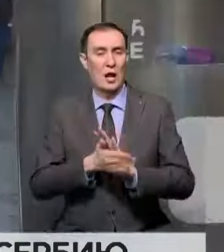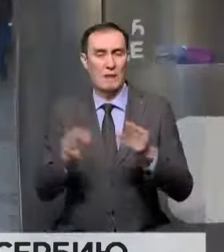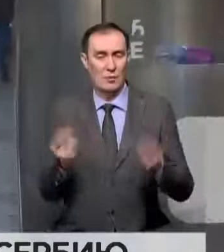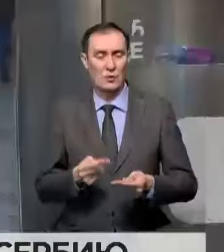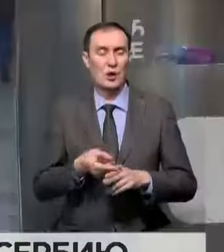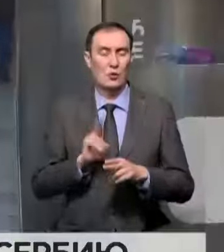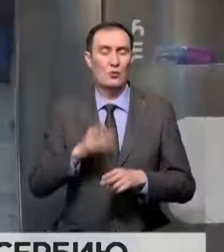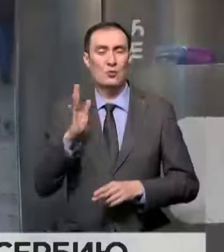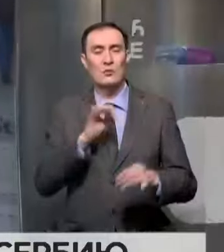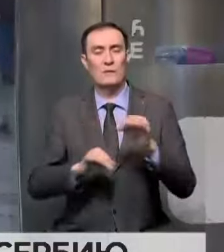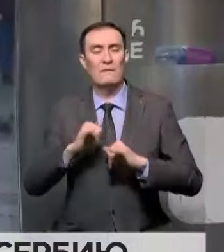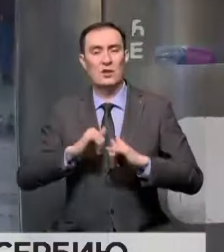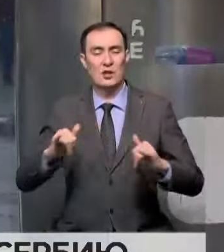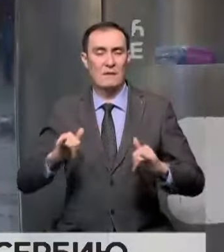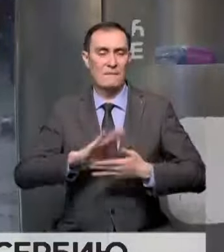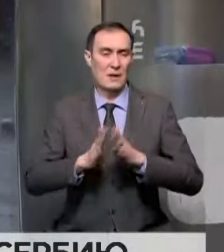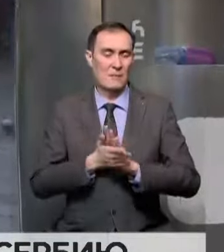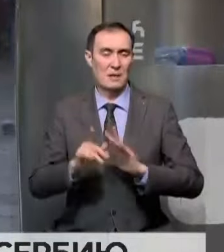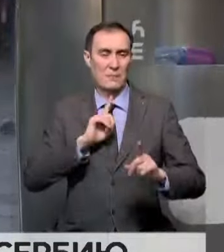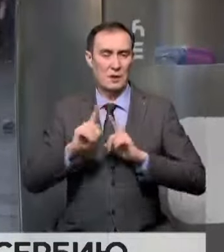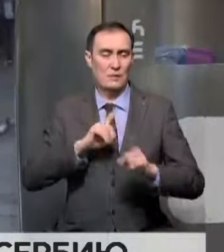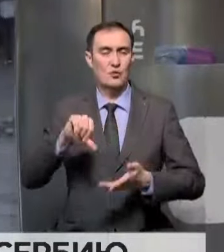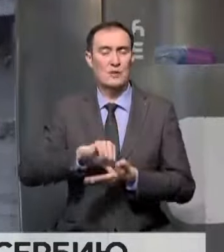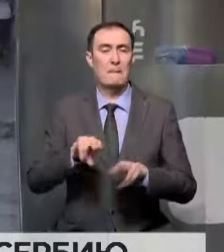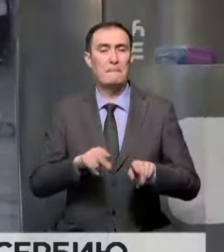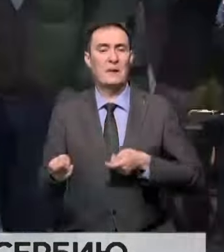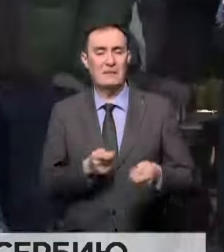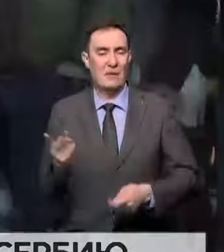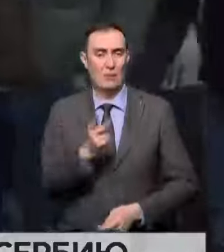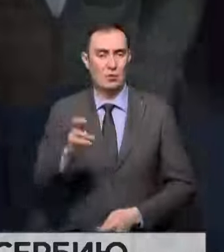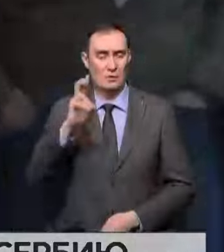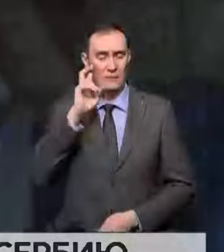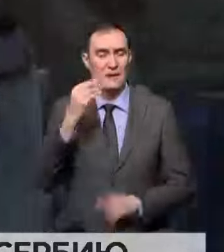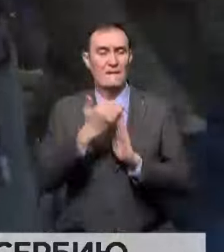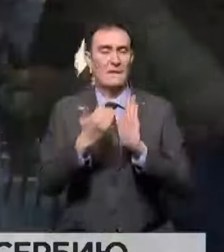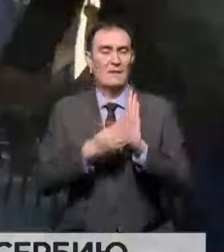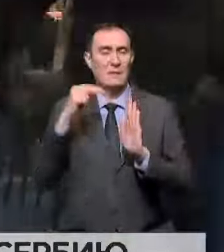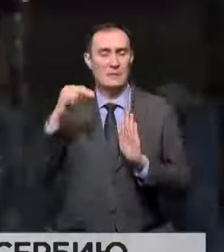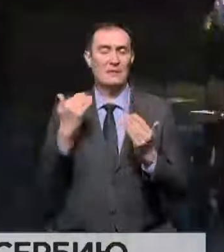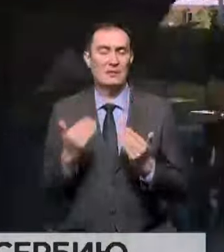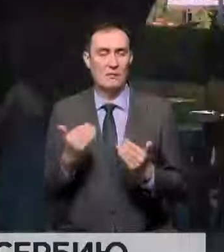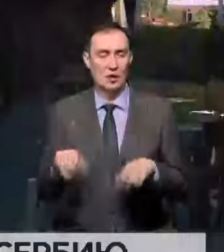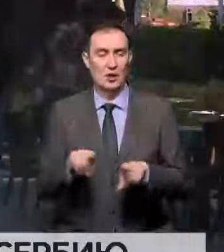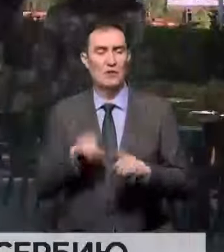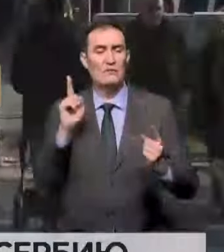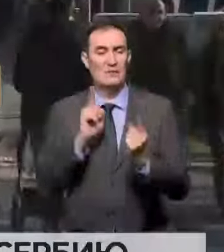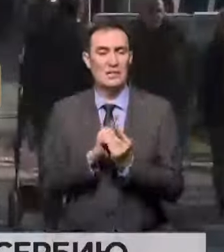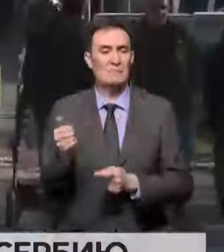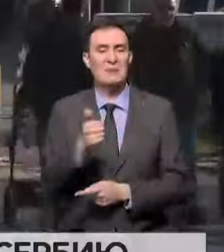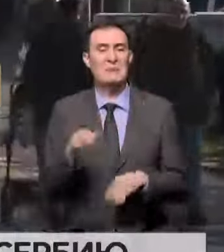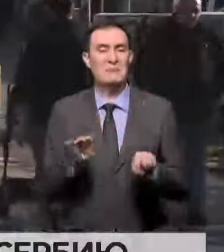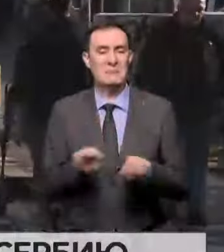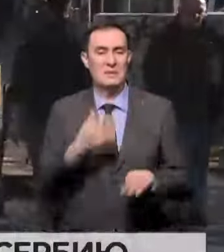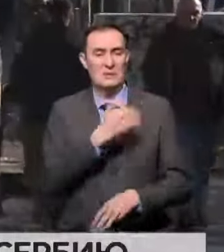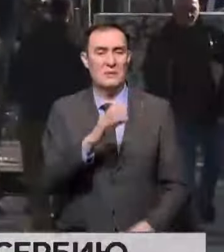договоренности, которые обсудят уже в расширенном формате переговоров с участием правительств обеих стран. В графике президента сегодня также встреча с